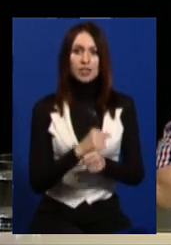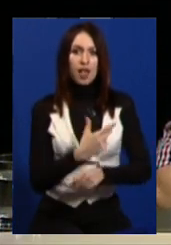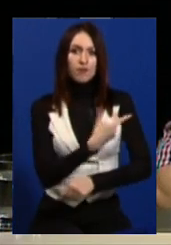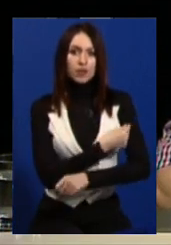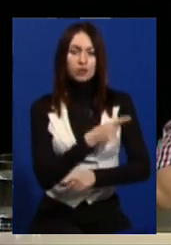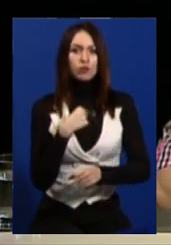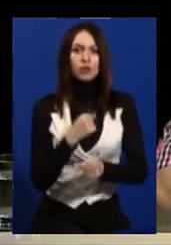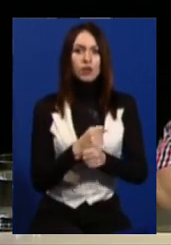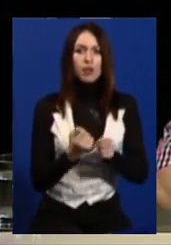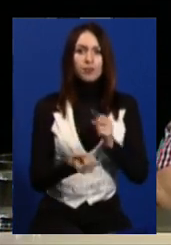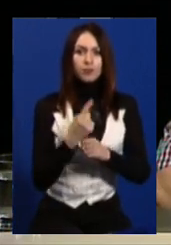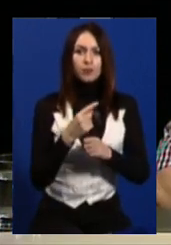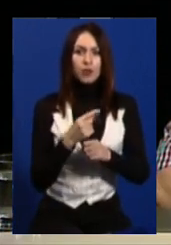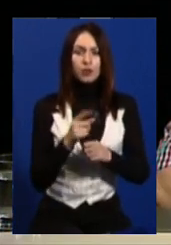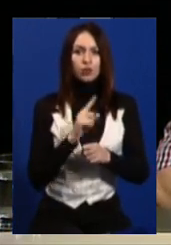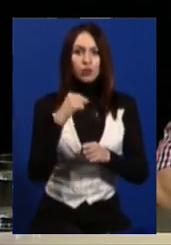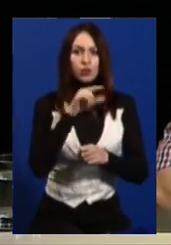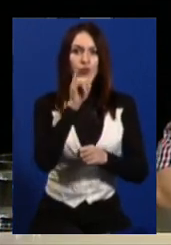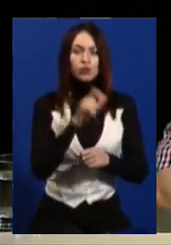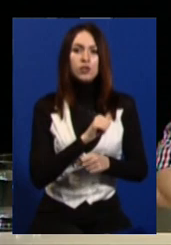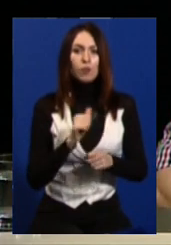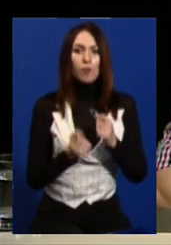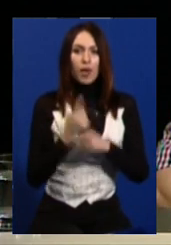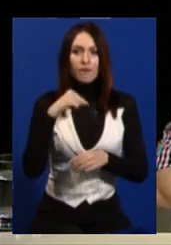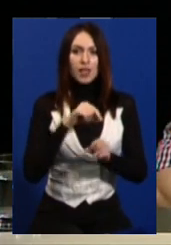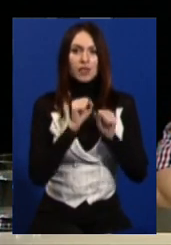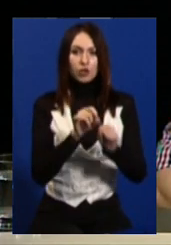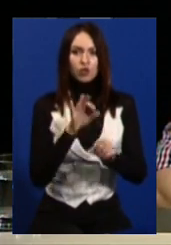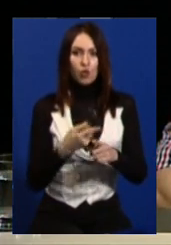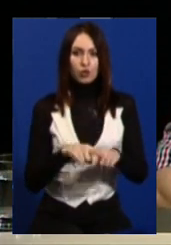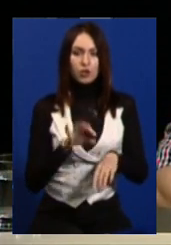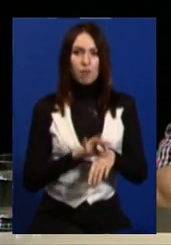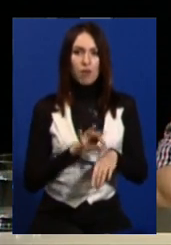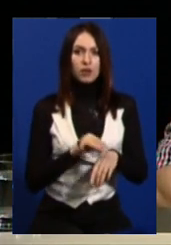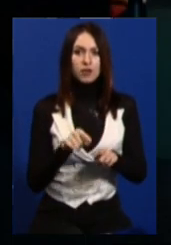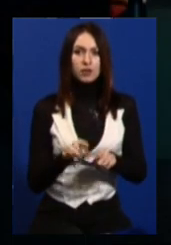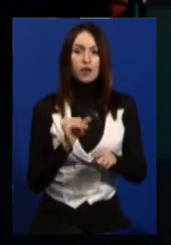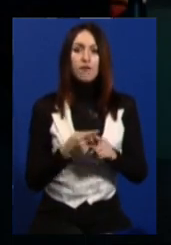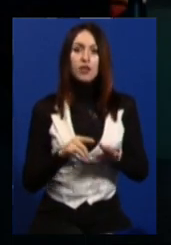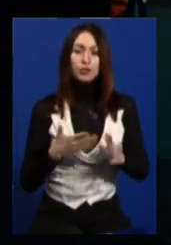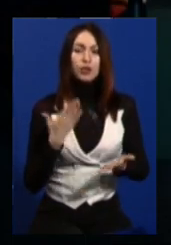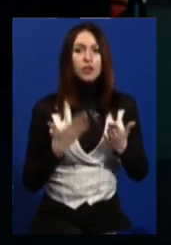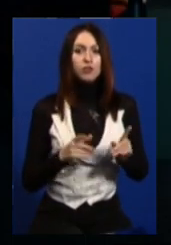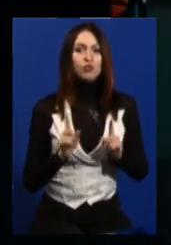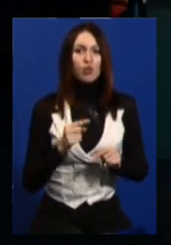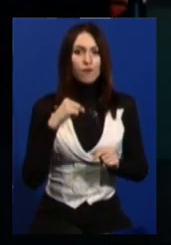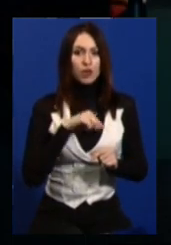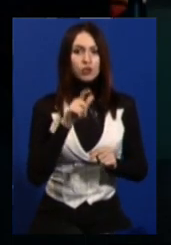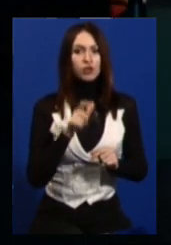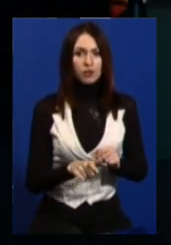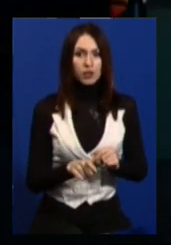провоцируем выработку собственной защиты в организме человека. И в этом случае, если что-то в организме